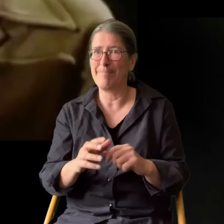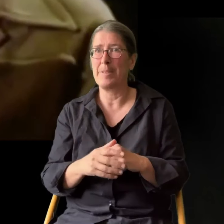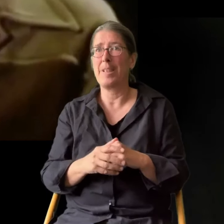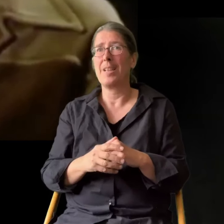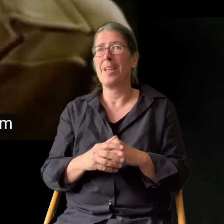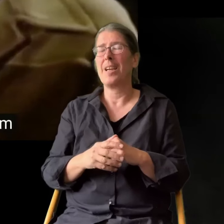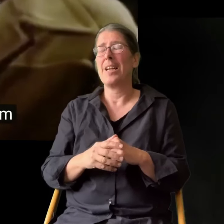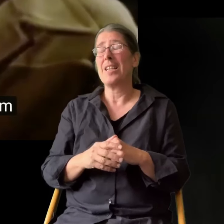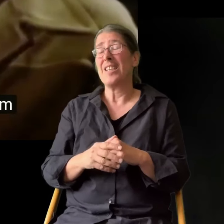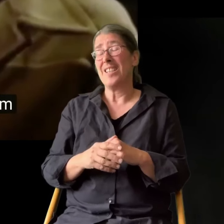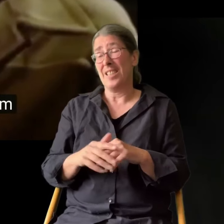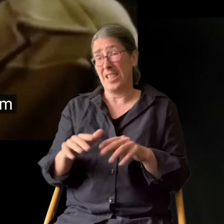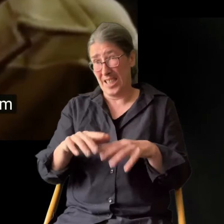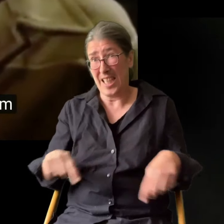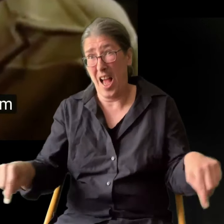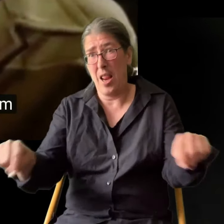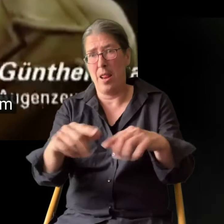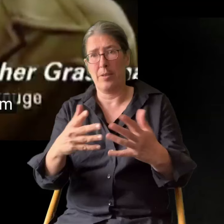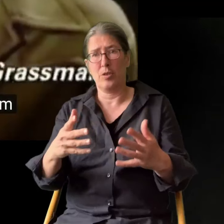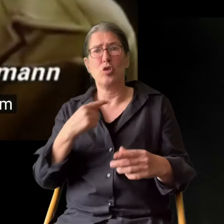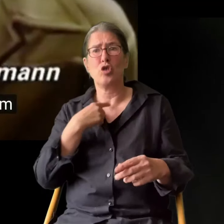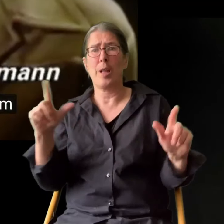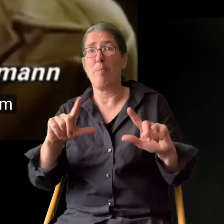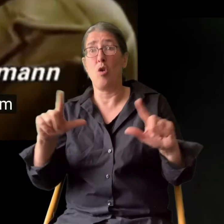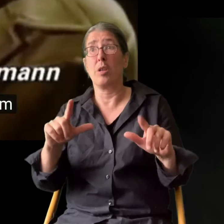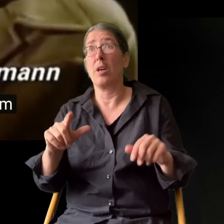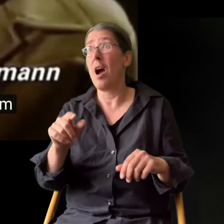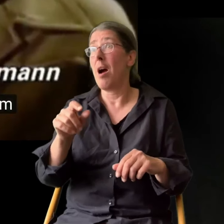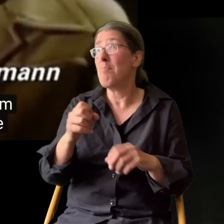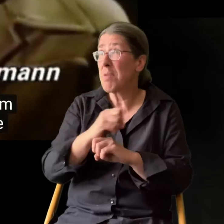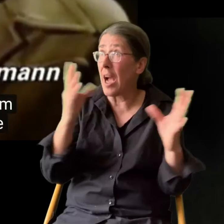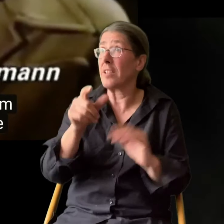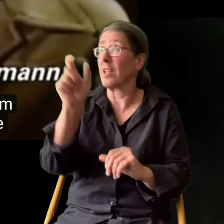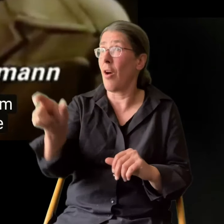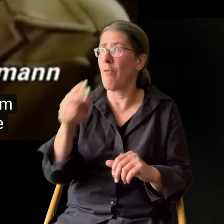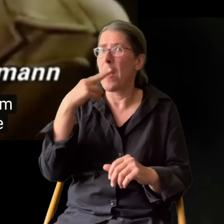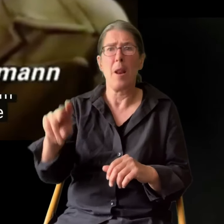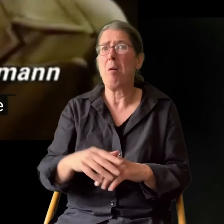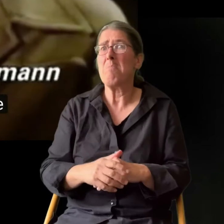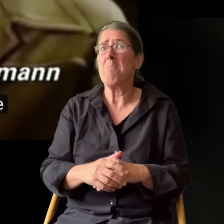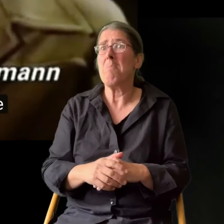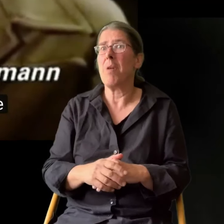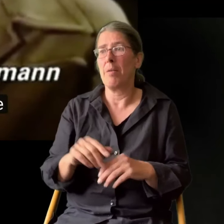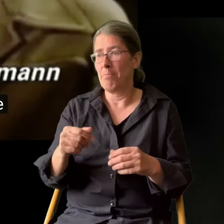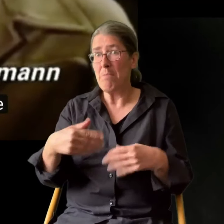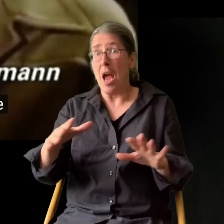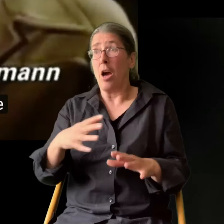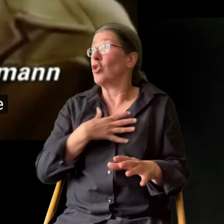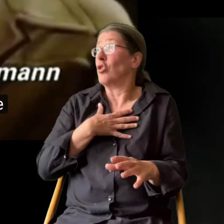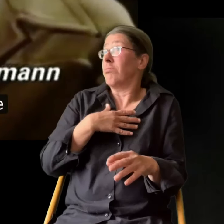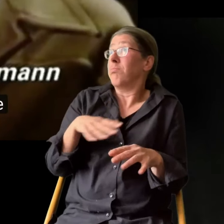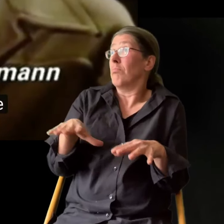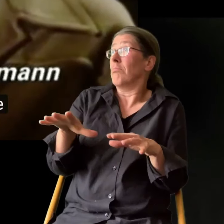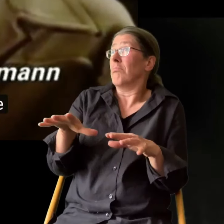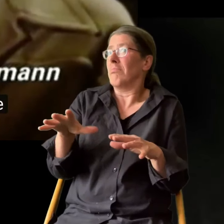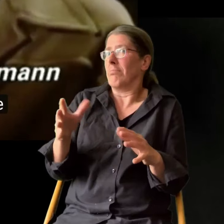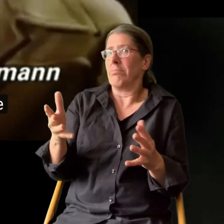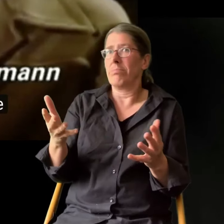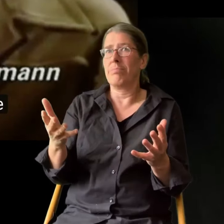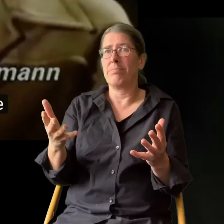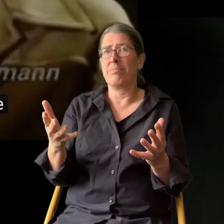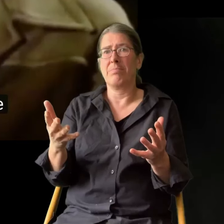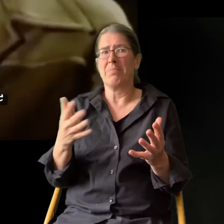Die Stimmung in dem Saal war also keineswegs begeistert. Sie war eher erschreckt. Oder